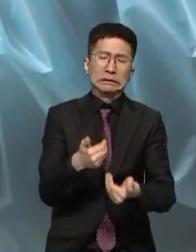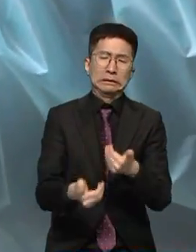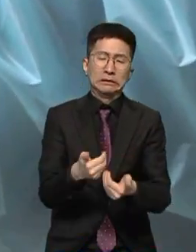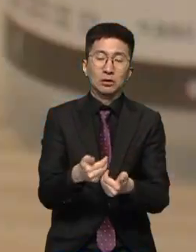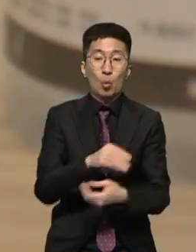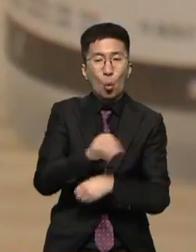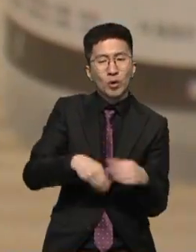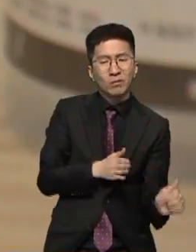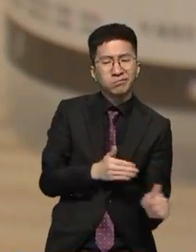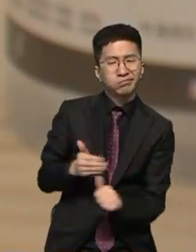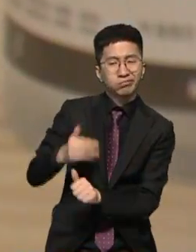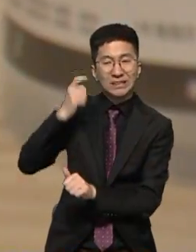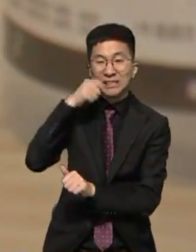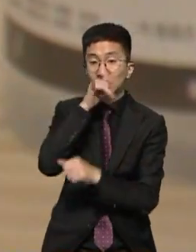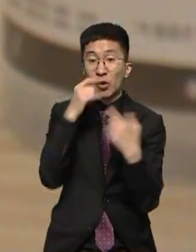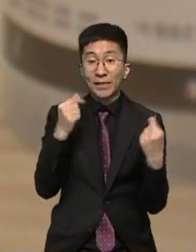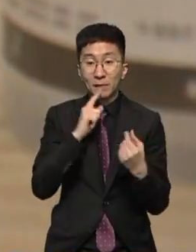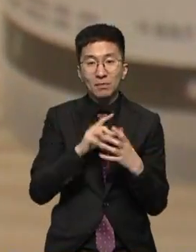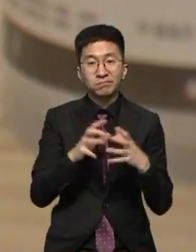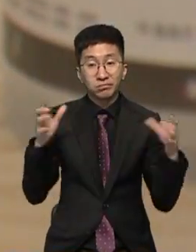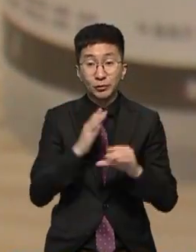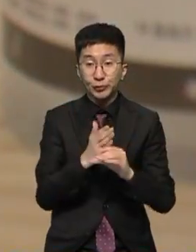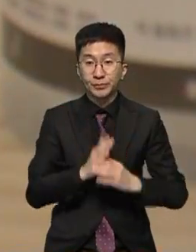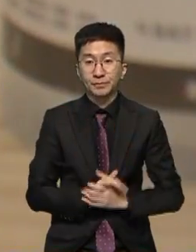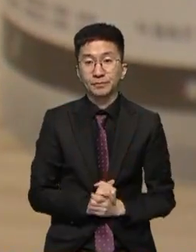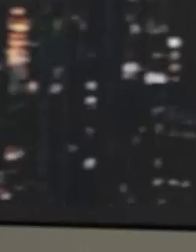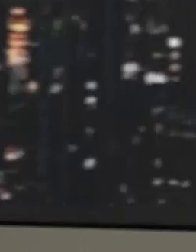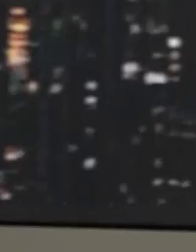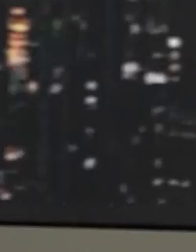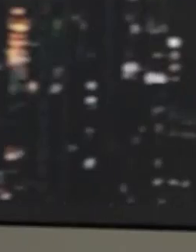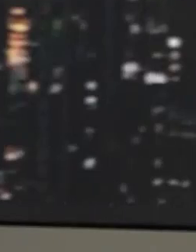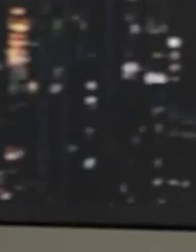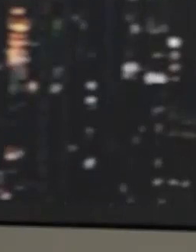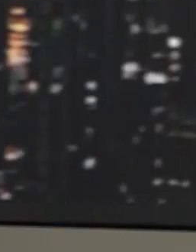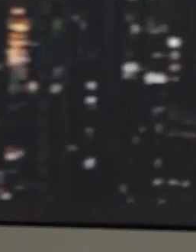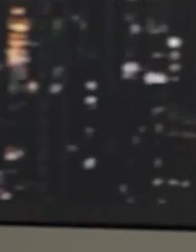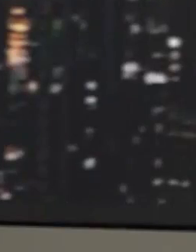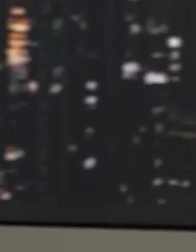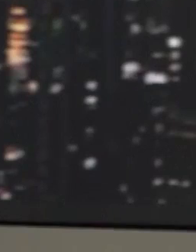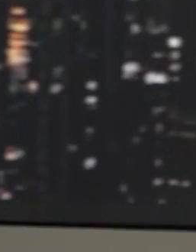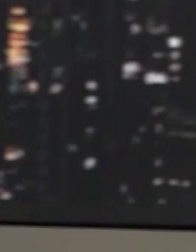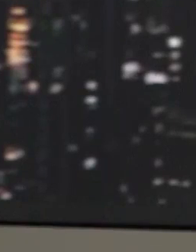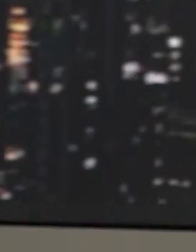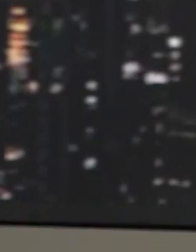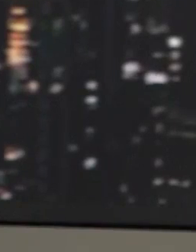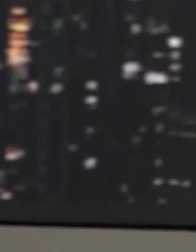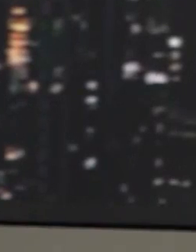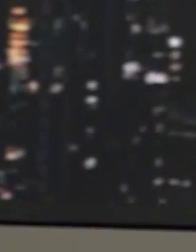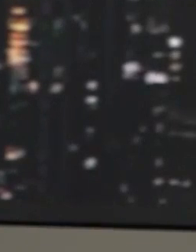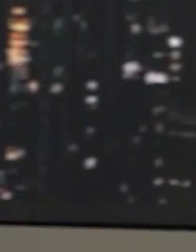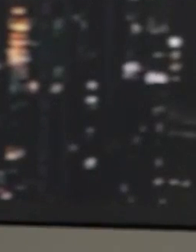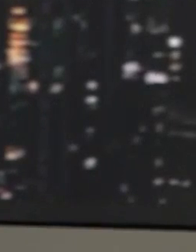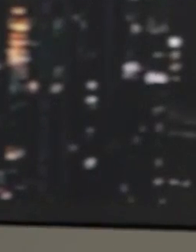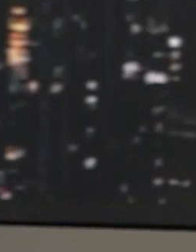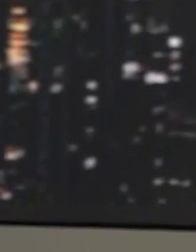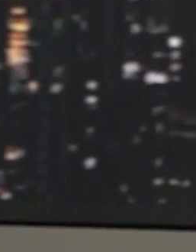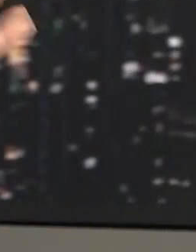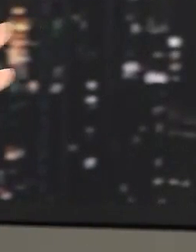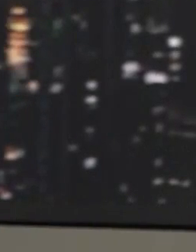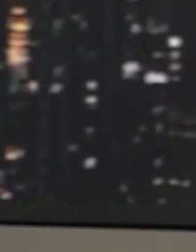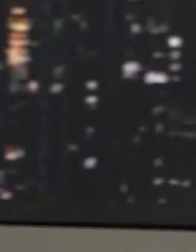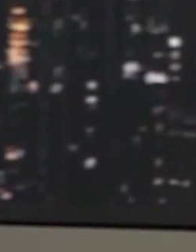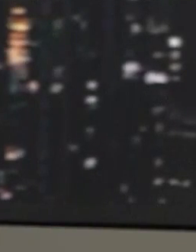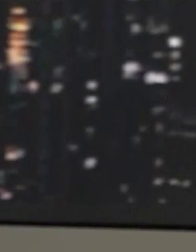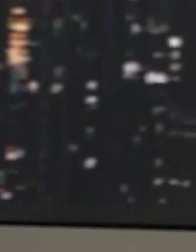비판도 나옵니다 sbs 박스입니다 안녕하십니까 생명입니다 더 많은 뉴스와 라이브 이벤트를 보고 싶으시면